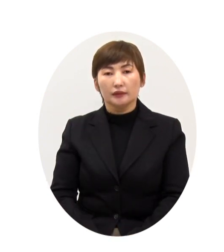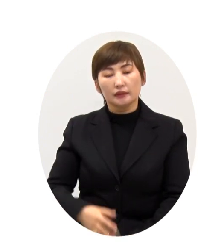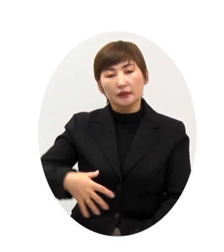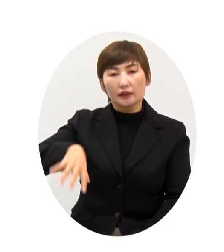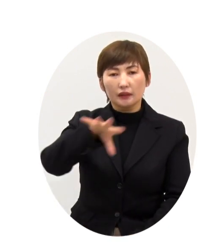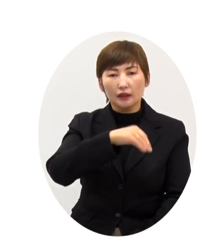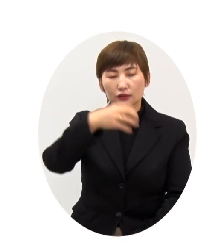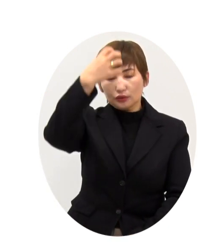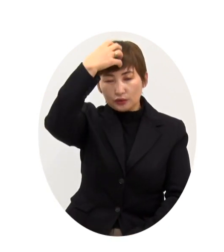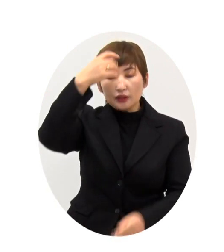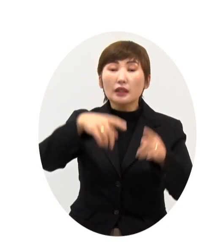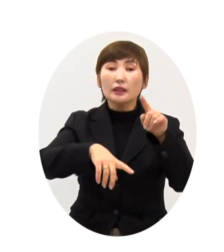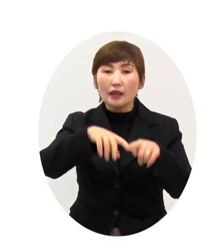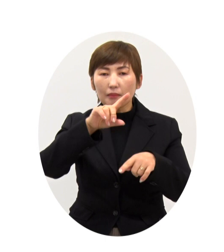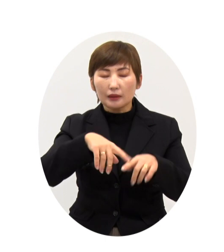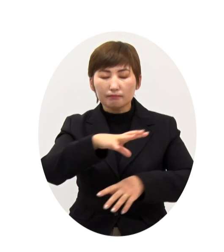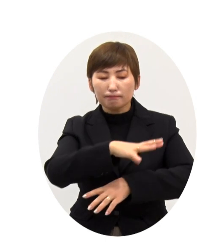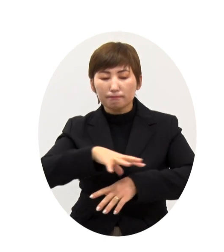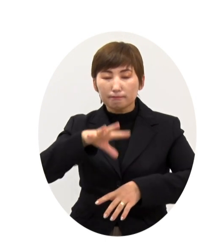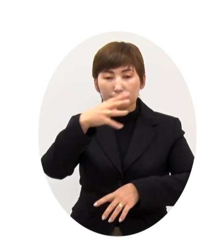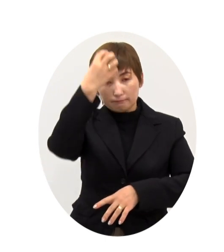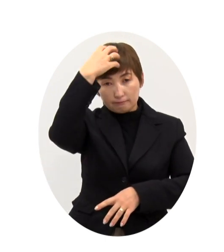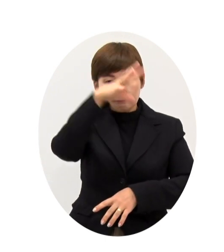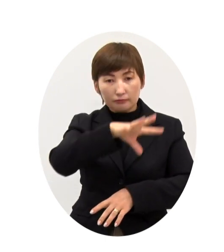За, эдгээр нь төрийн ямар бэлэгдэл болохыг нэрлээрэй.